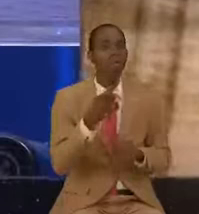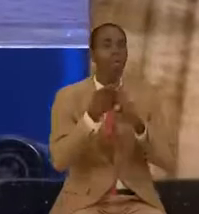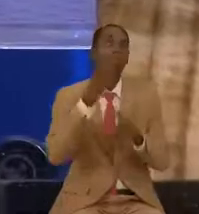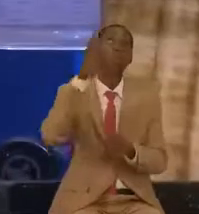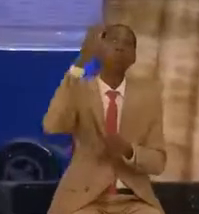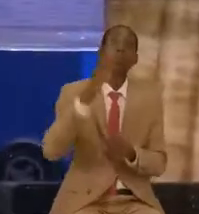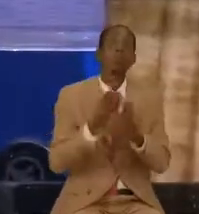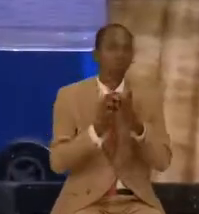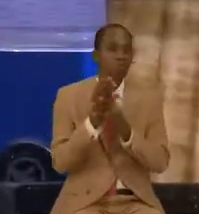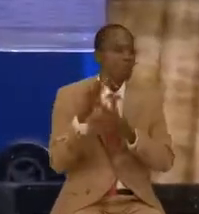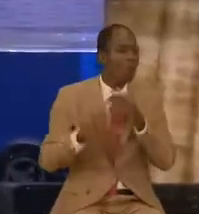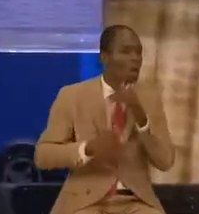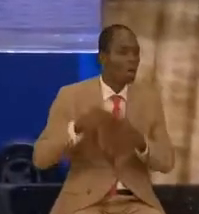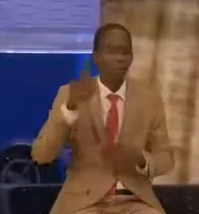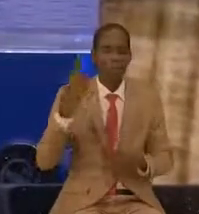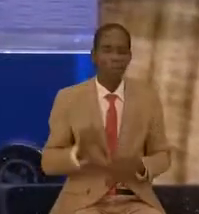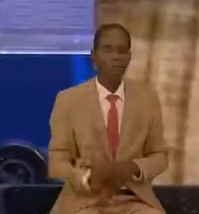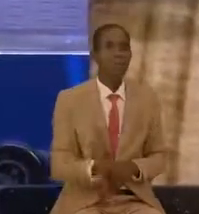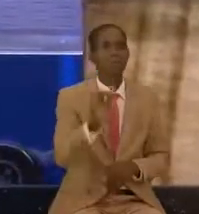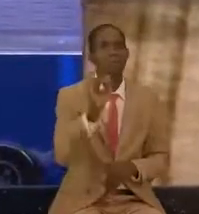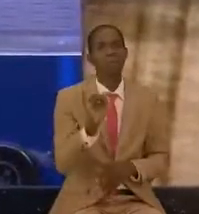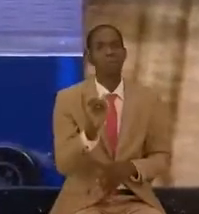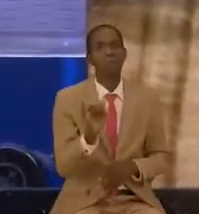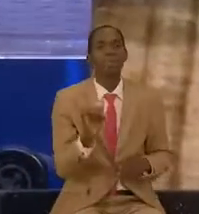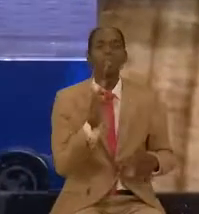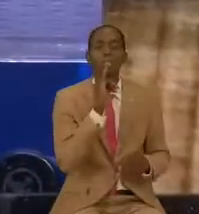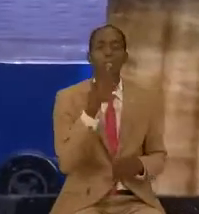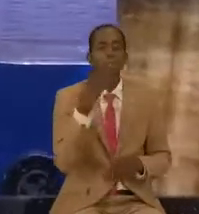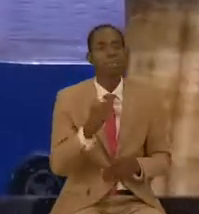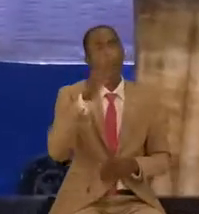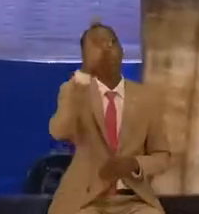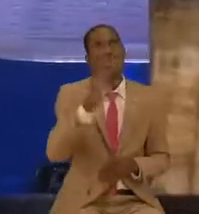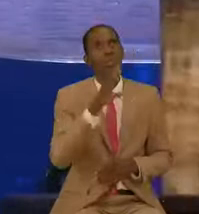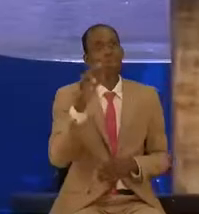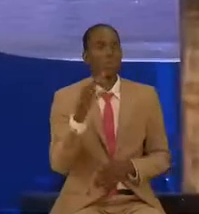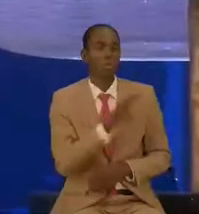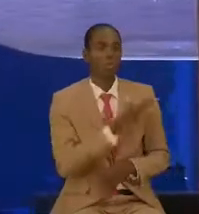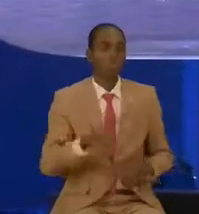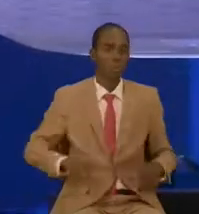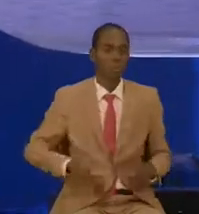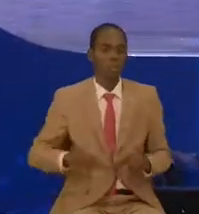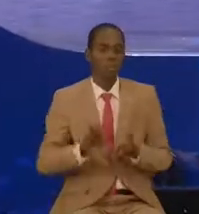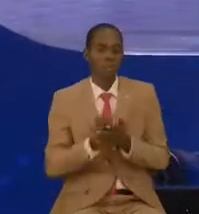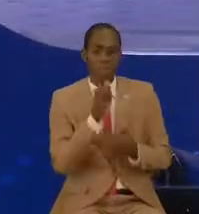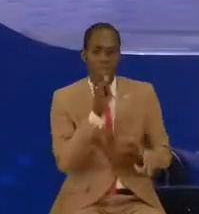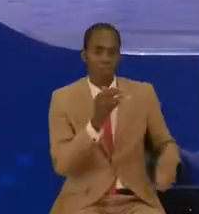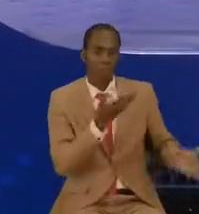femme d'avec Dieu de par toute l'éternité. C'est la croix de Christ appliquée à notre